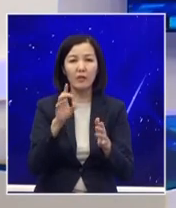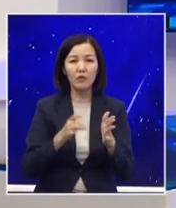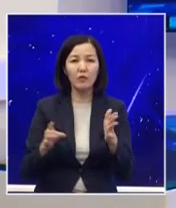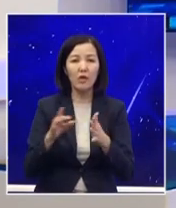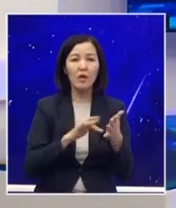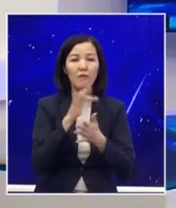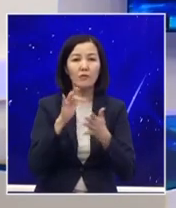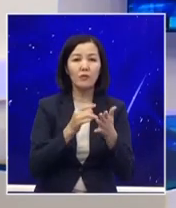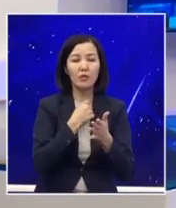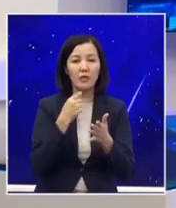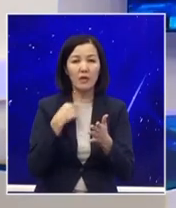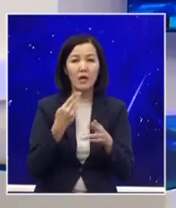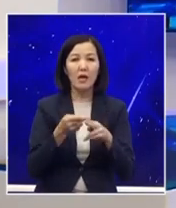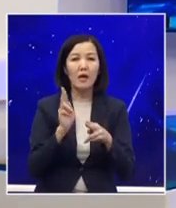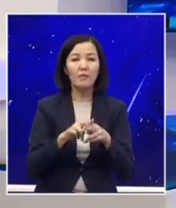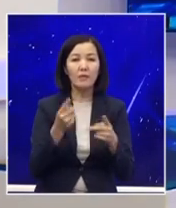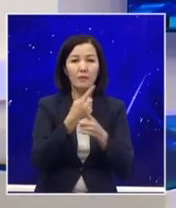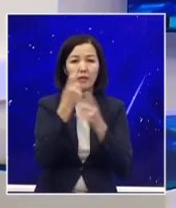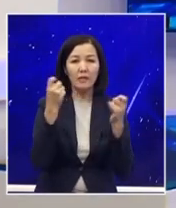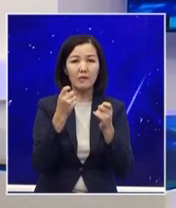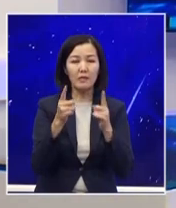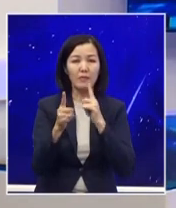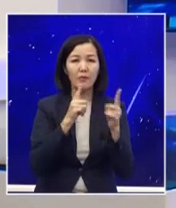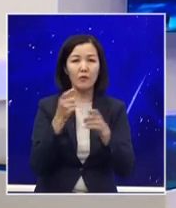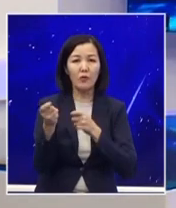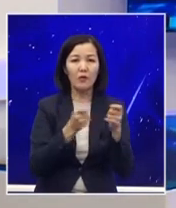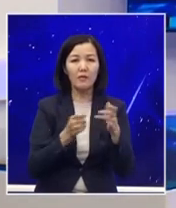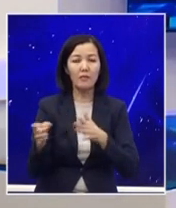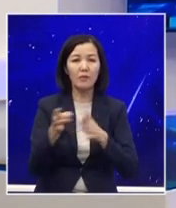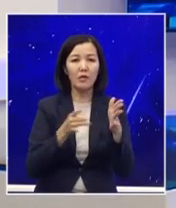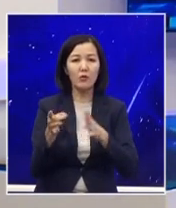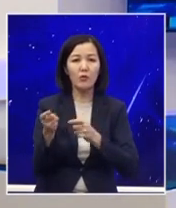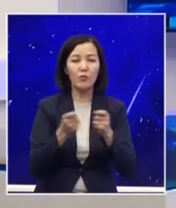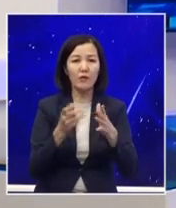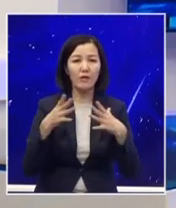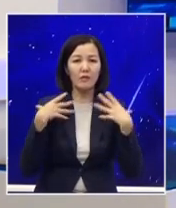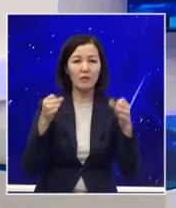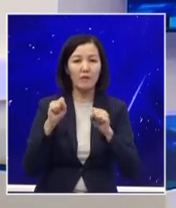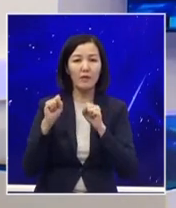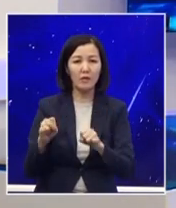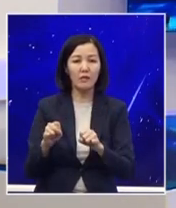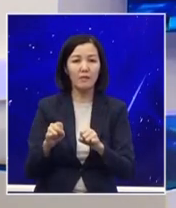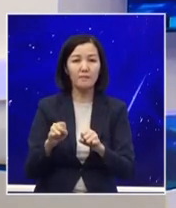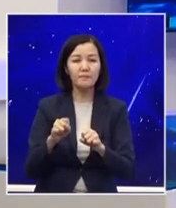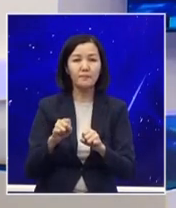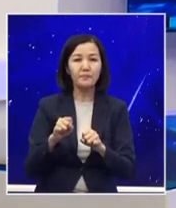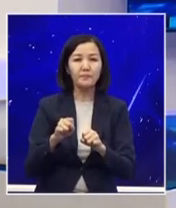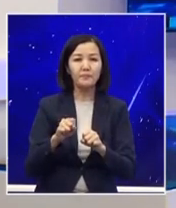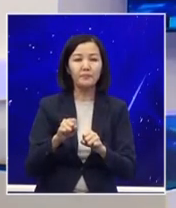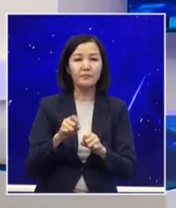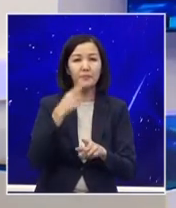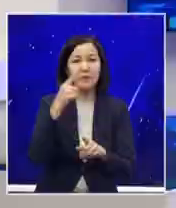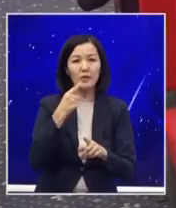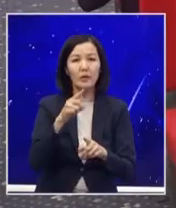Сарканском районах и городе Талдыкорган. Об этом стало известно на брифинге с руководителем регионального управления здравоохранения. По